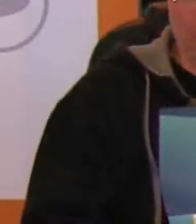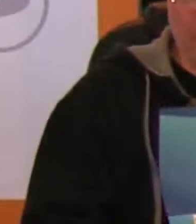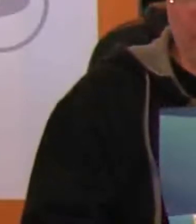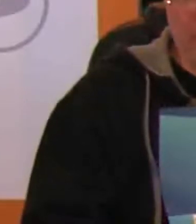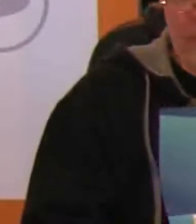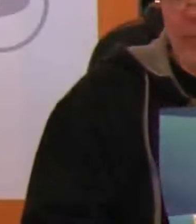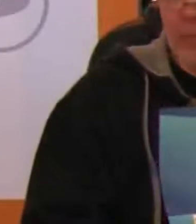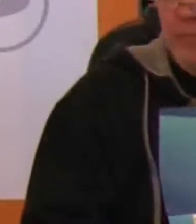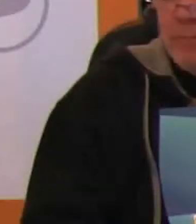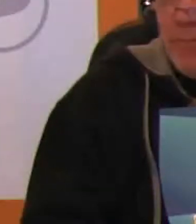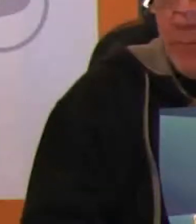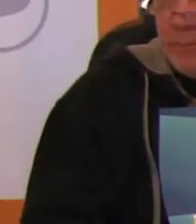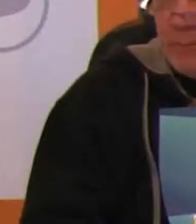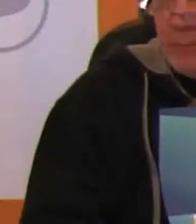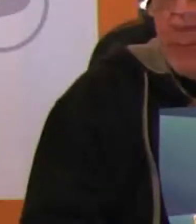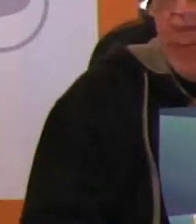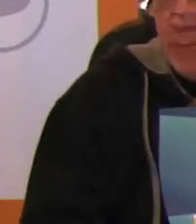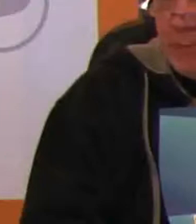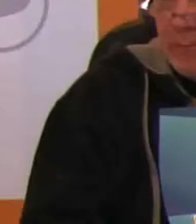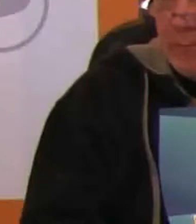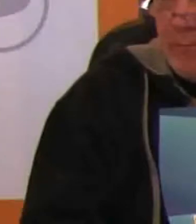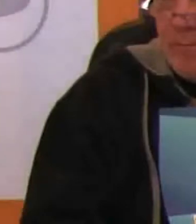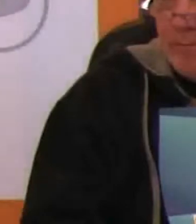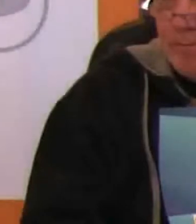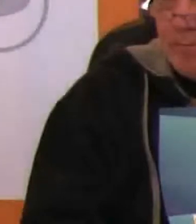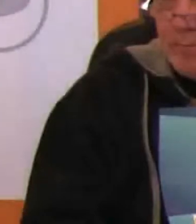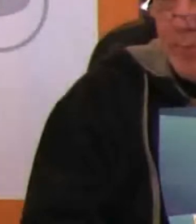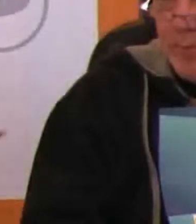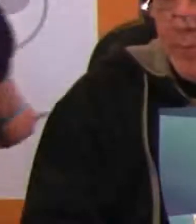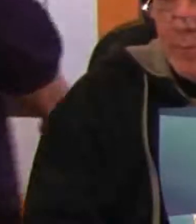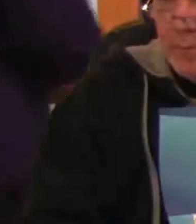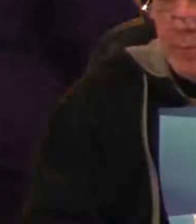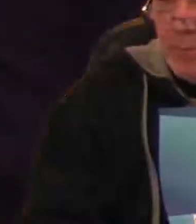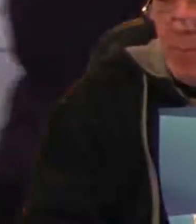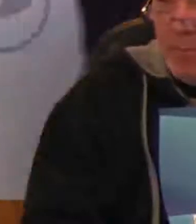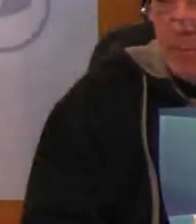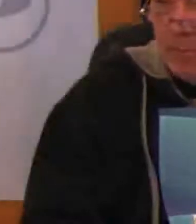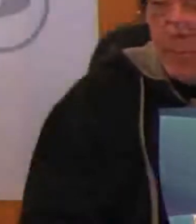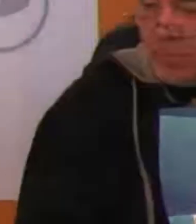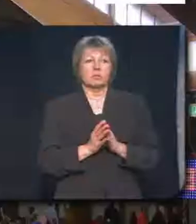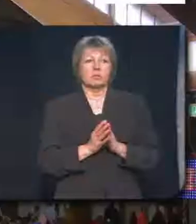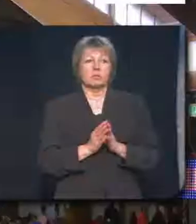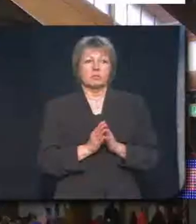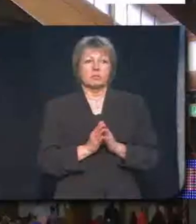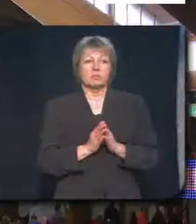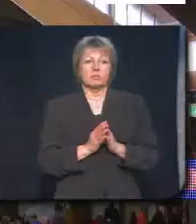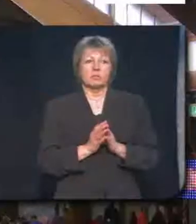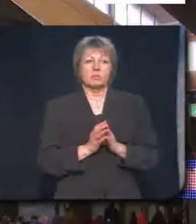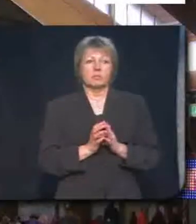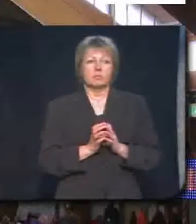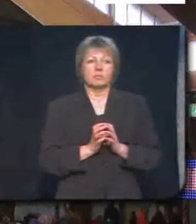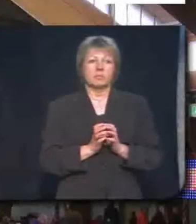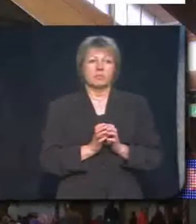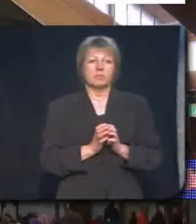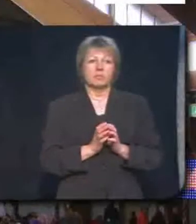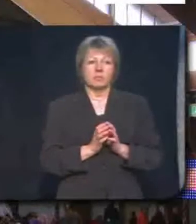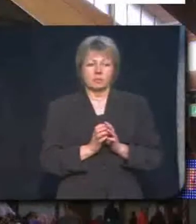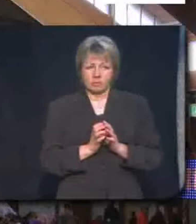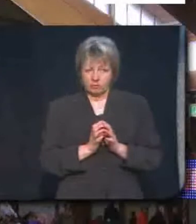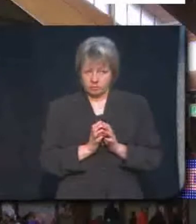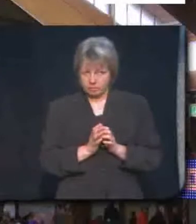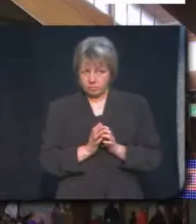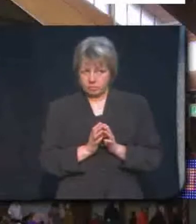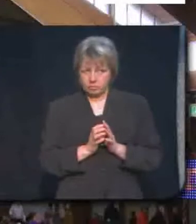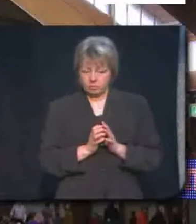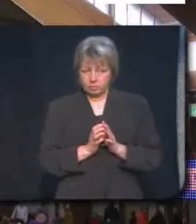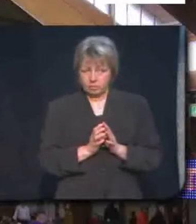Birgit Piepgras Daniel Münch Thomas küblers und Bernd okay es